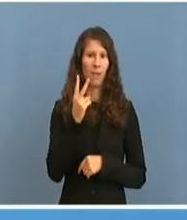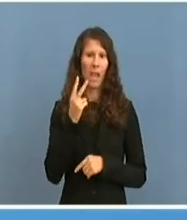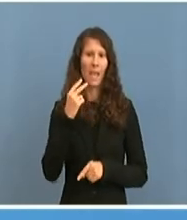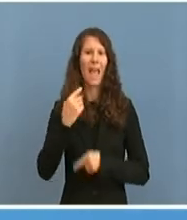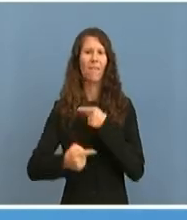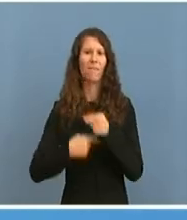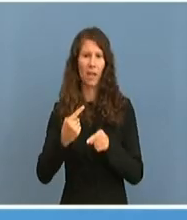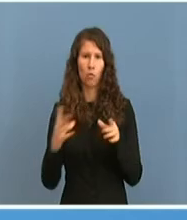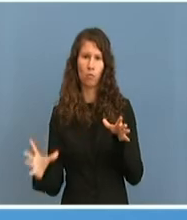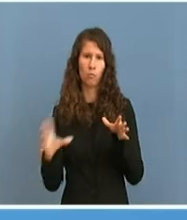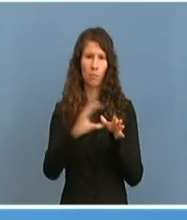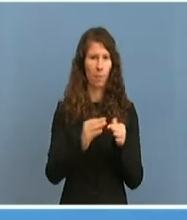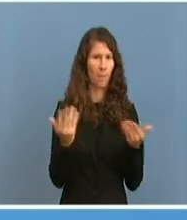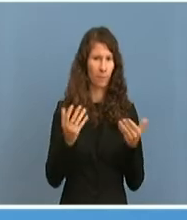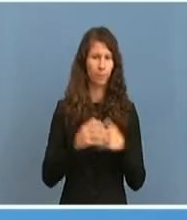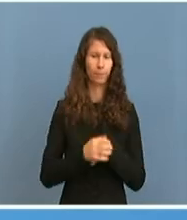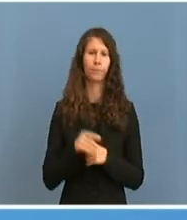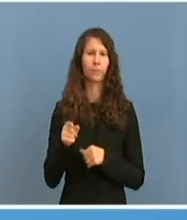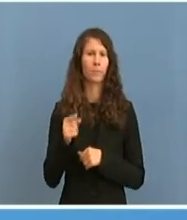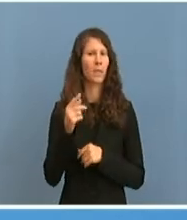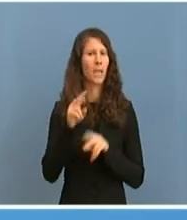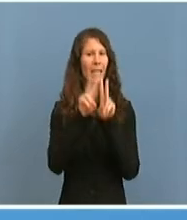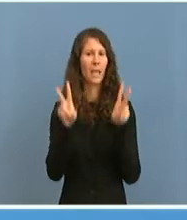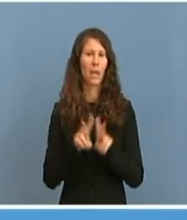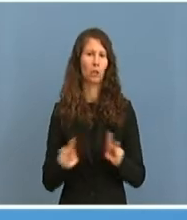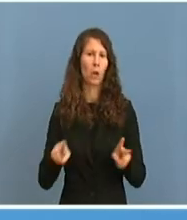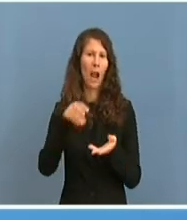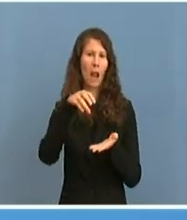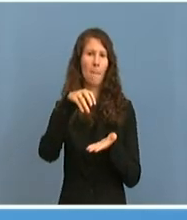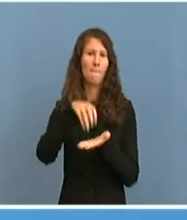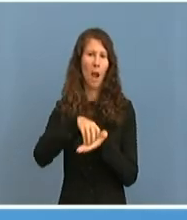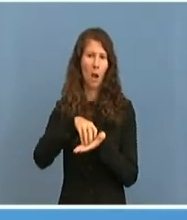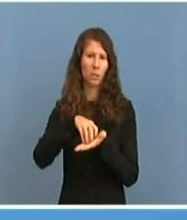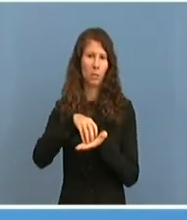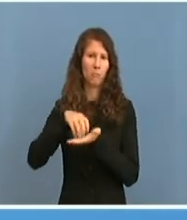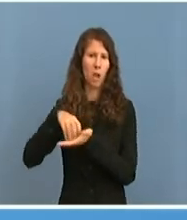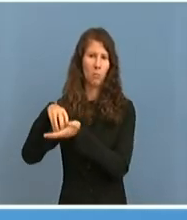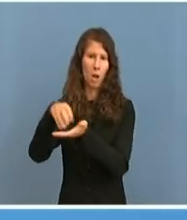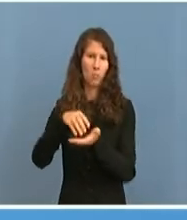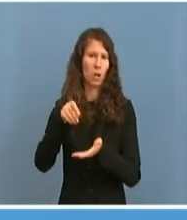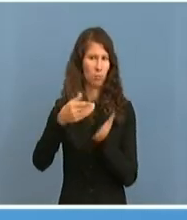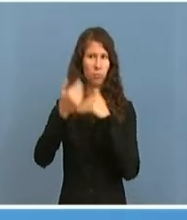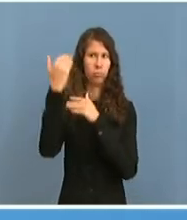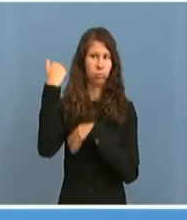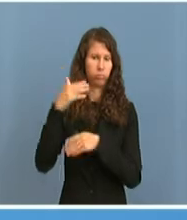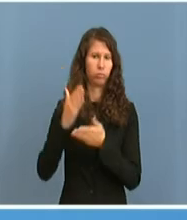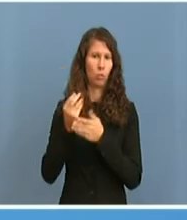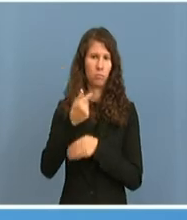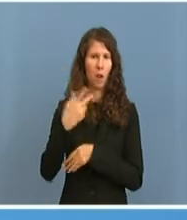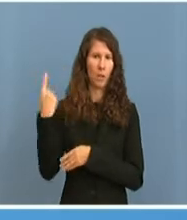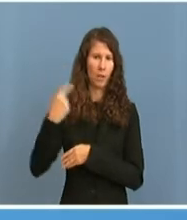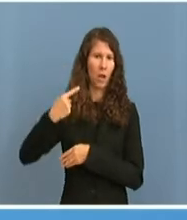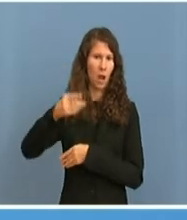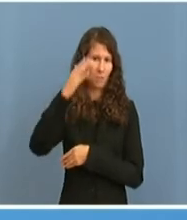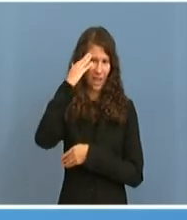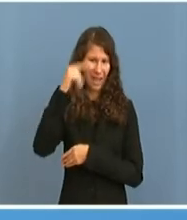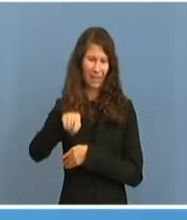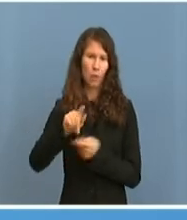Das sind zum einen die aktuellen Situationen auf den internationalen Märkten, die seit einigen Jahren ja bekannt sind und da